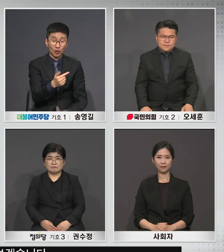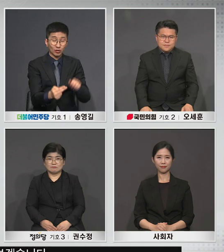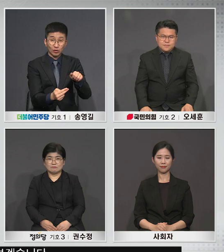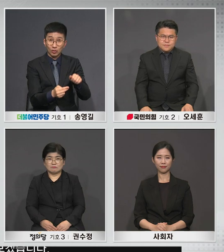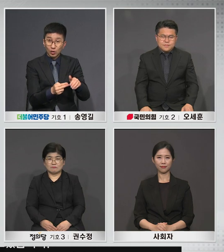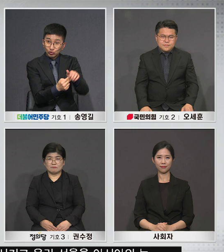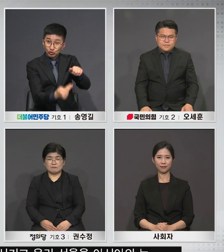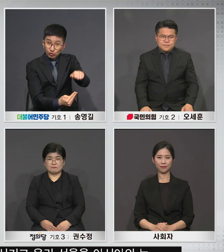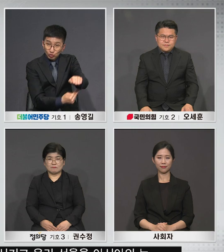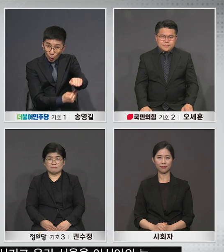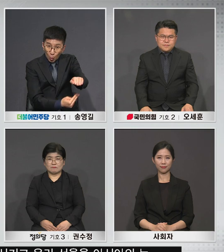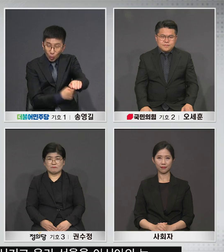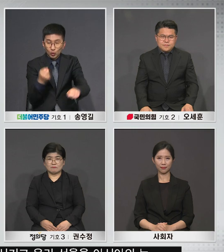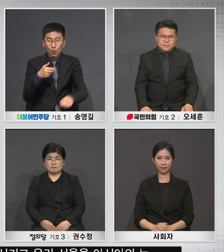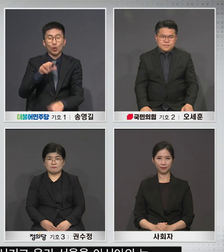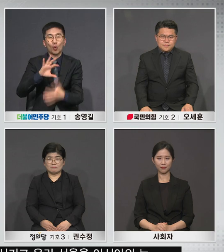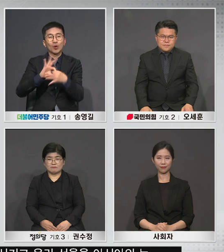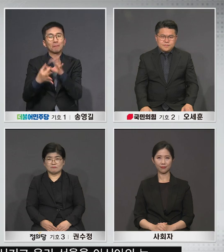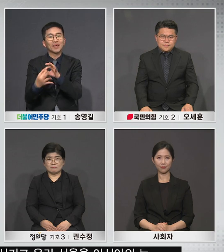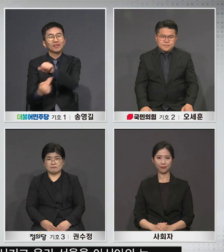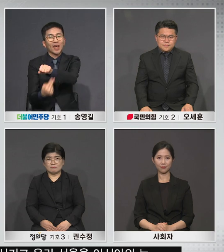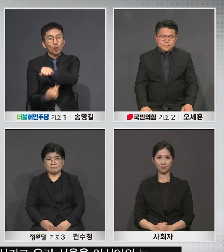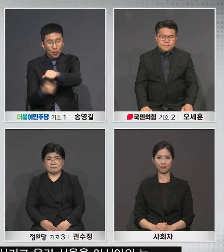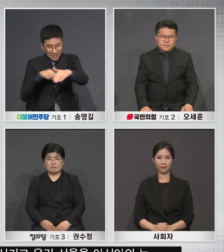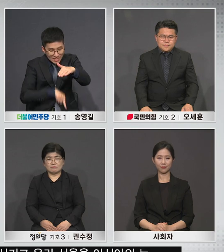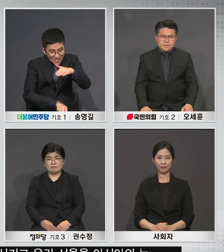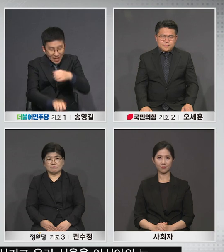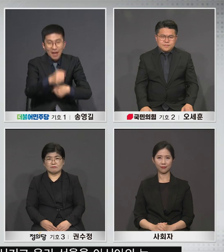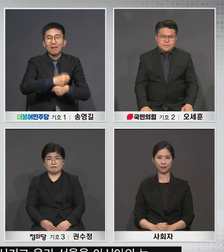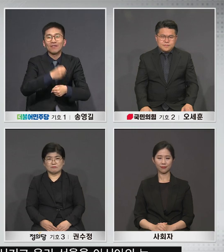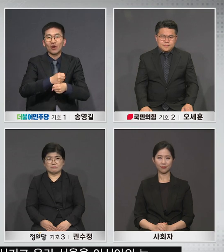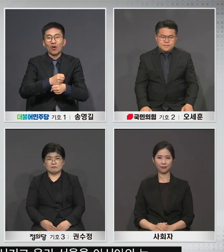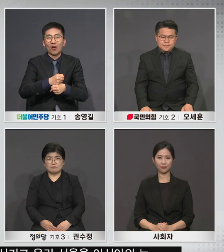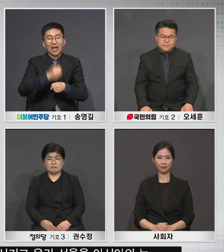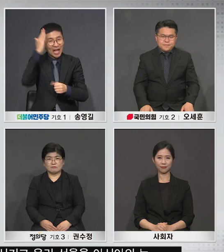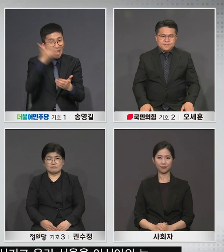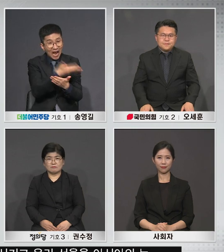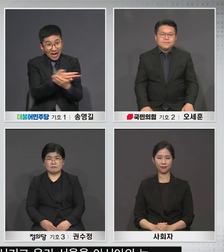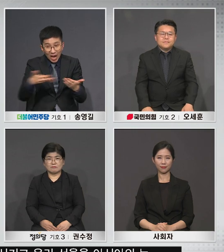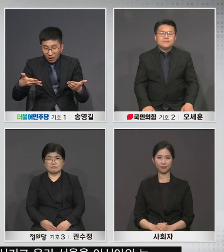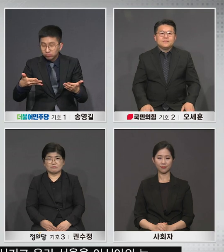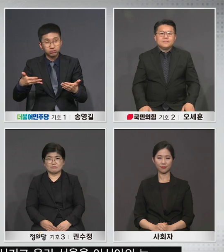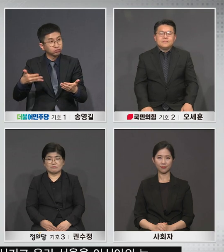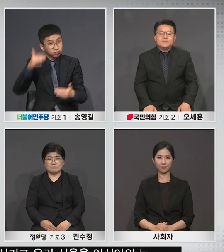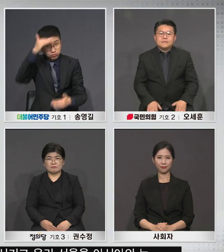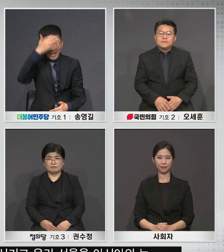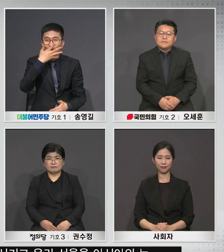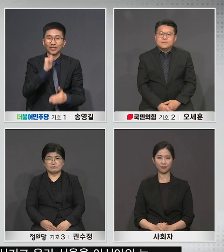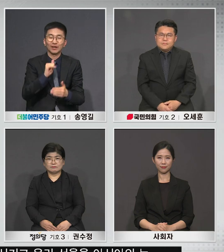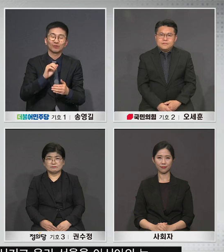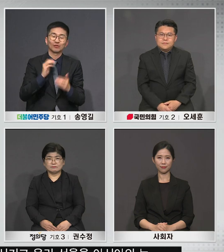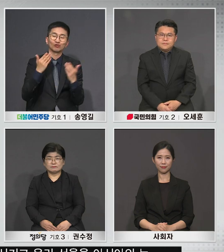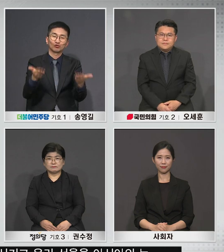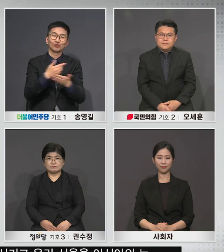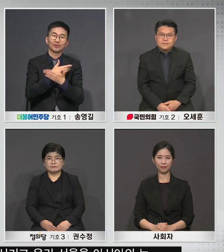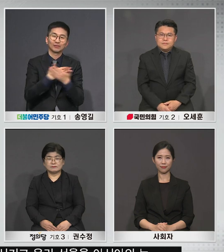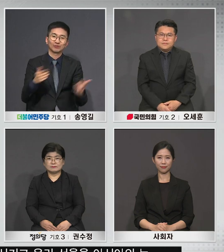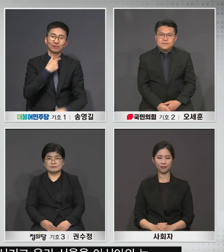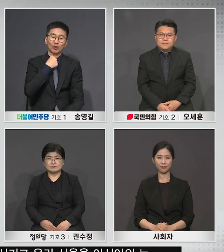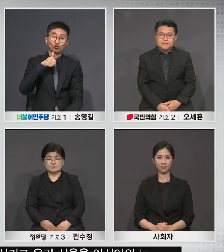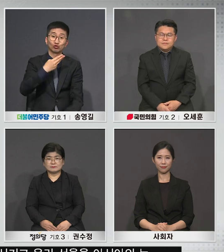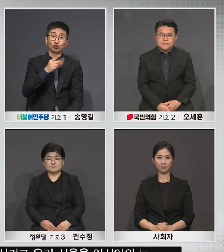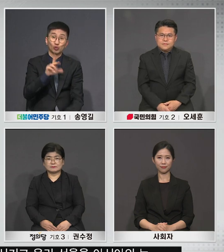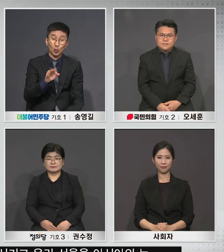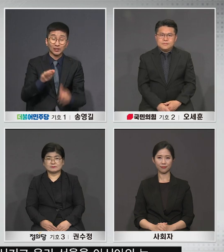한강을 시민들에게 돌려드리겠습니다. 구룡마을 등을 개발해서 부동산 개발 이익을 환수해서 우리 시민들에게